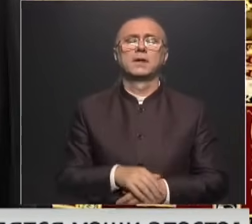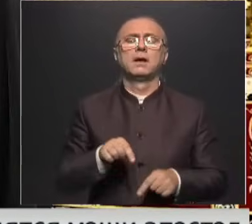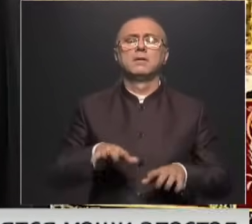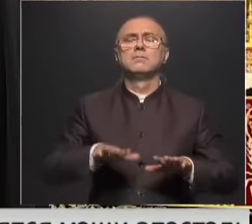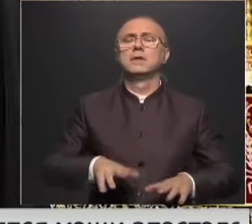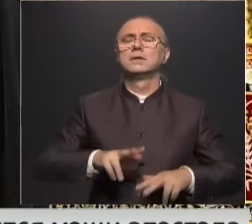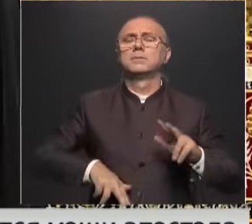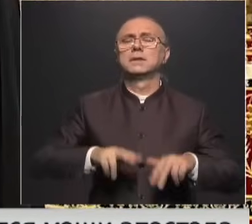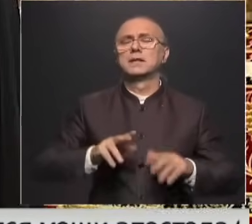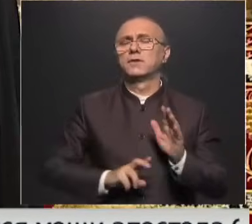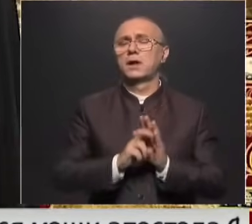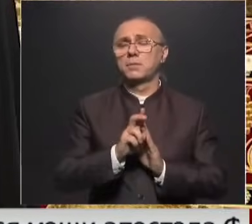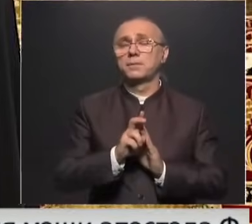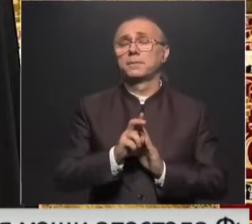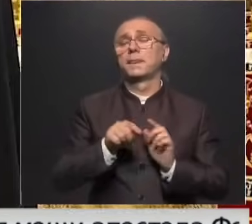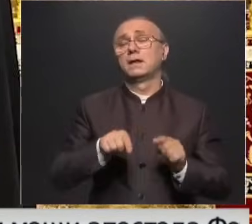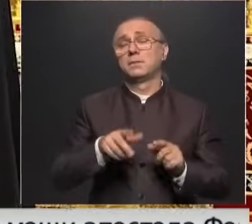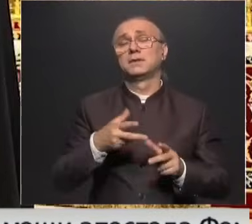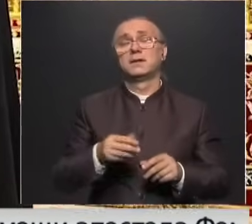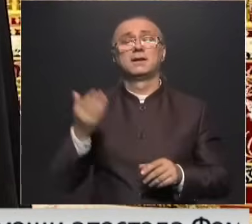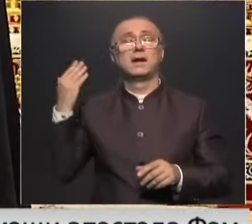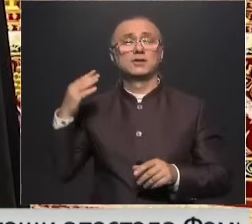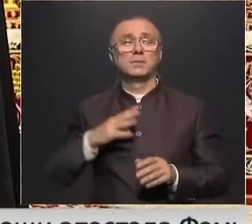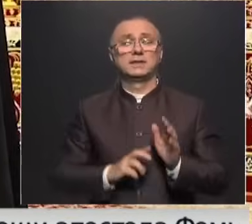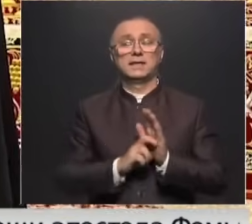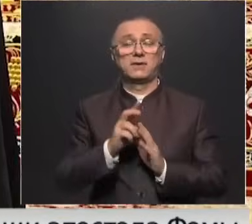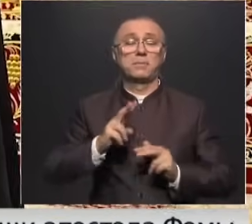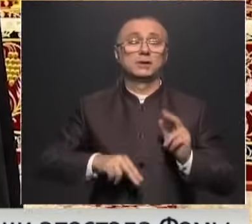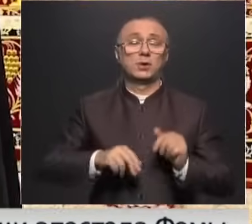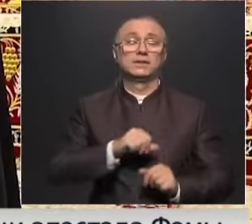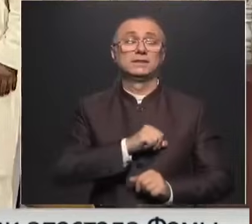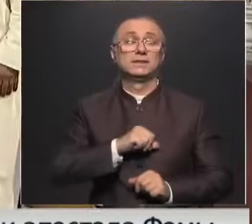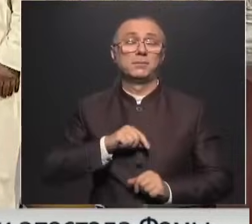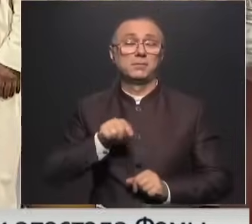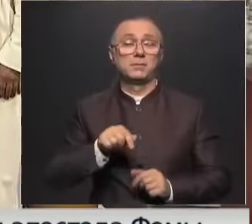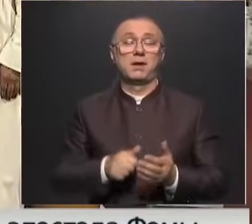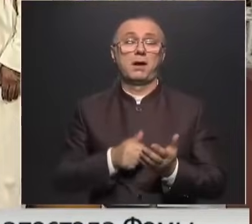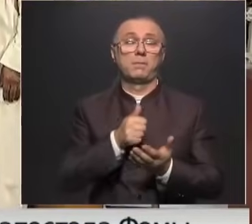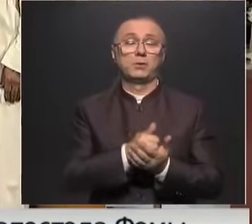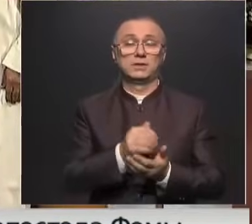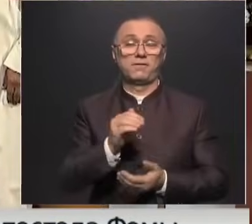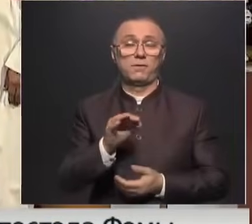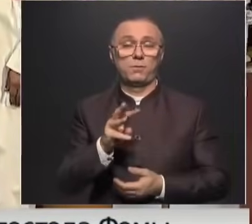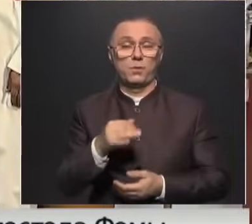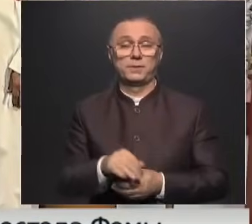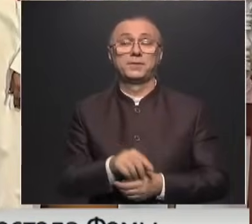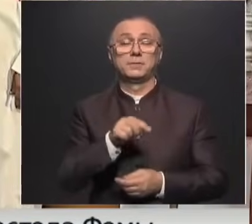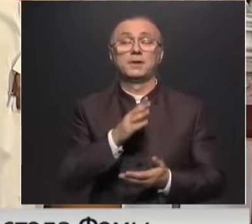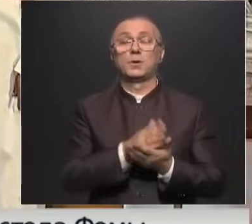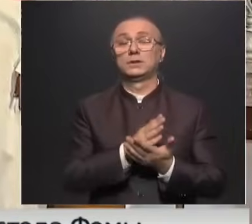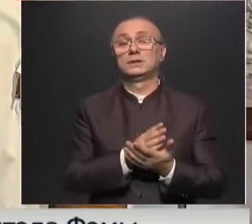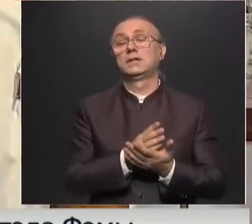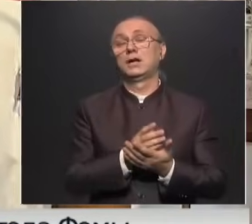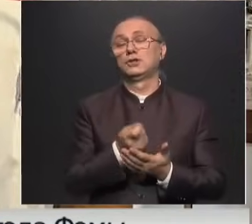церквей, построенных самим апостолом в 1 веке. Здесь же хранится ковчег с частицей мощей ученика Христа. Напомним, что